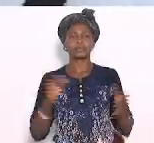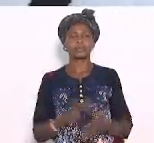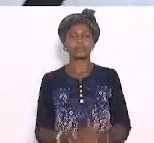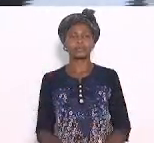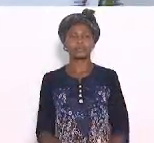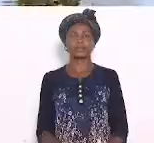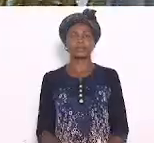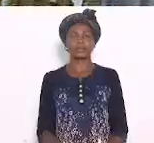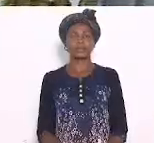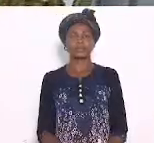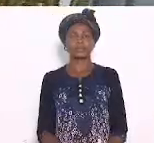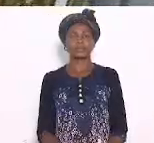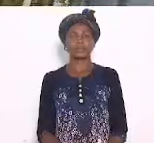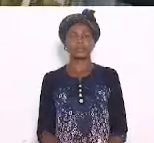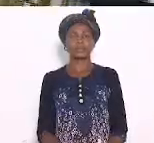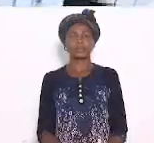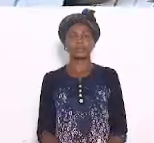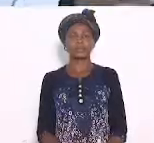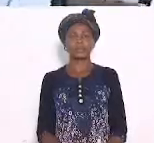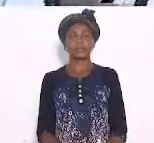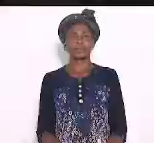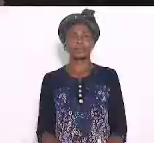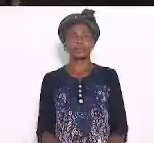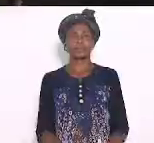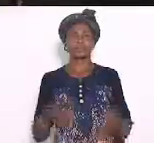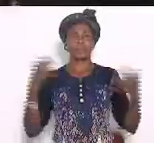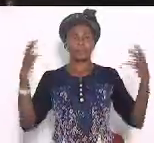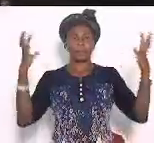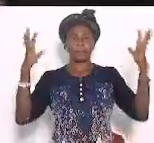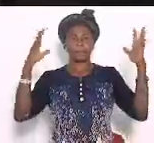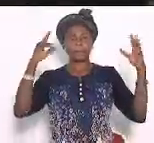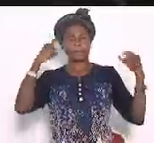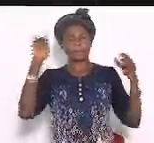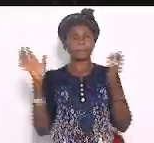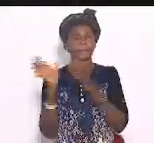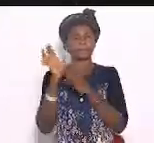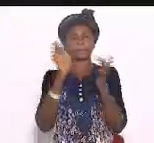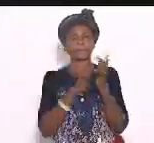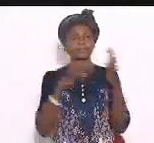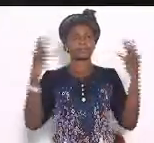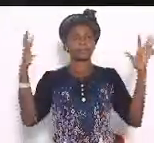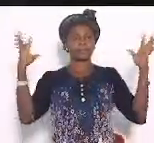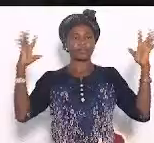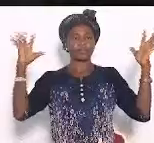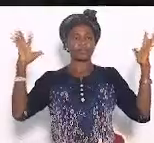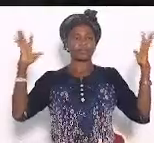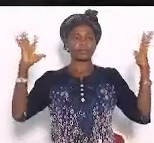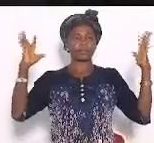haleluya all the people put your hands together for Jesus